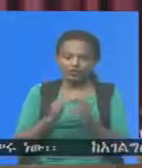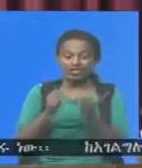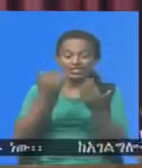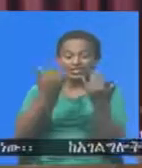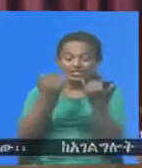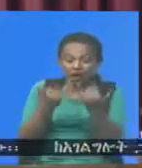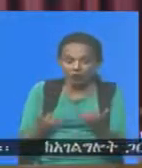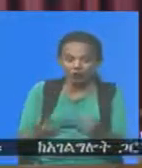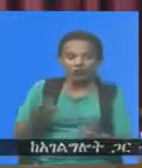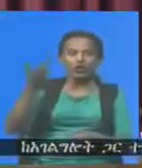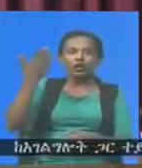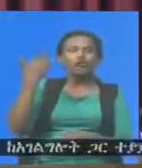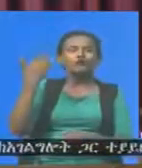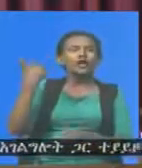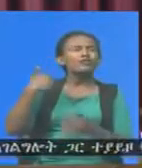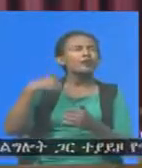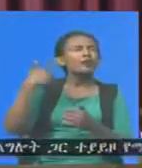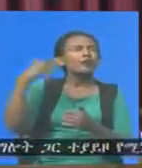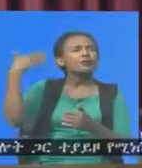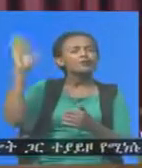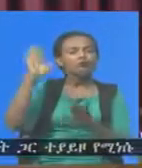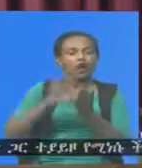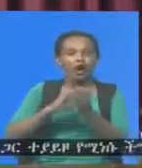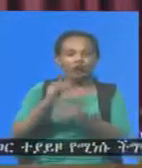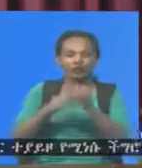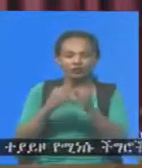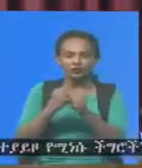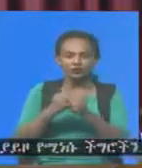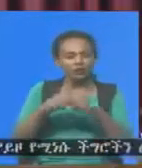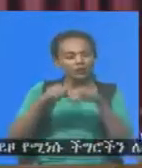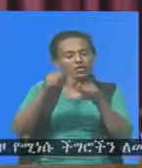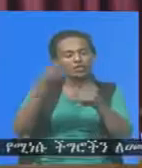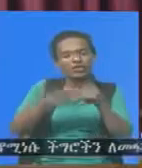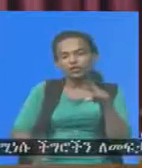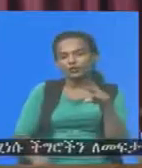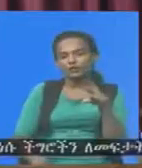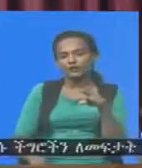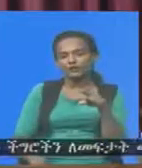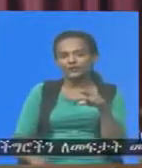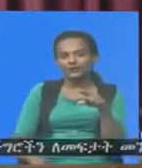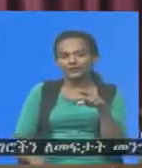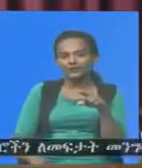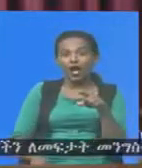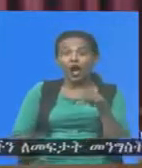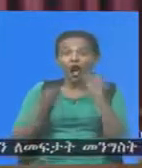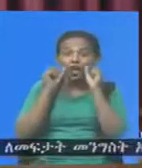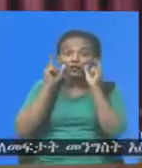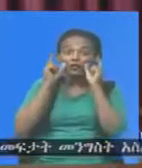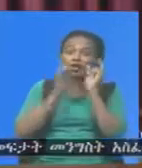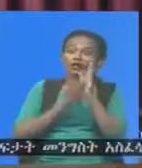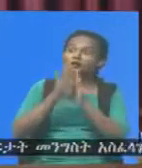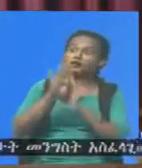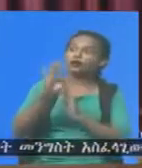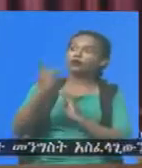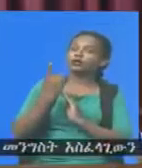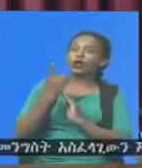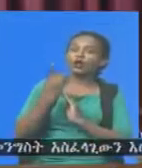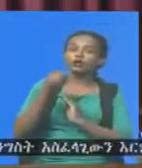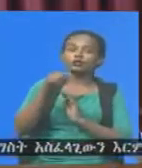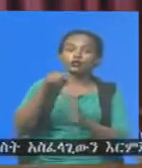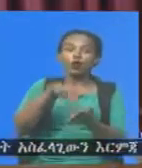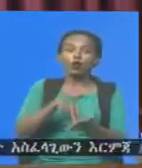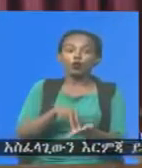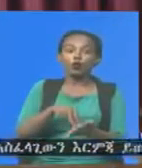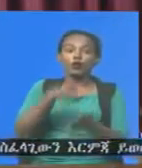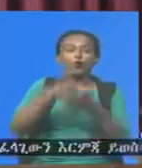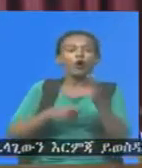እስካሁን ላለፉት 10 አመታት ያገኘናቸውን ኢኮኖሚክ እድገት ማስቀጠል አንችልም አስደናቂ እድገት አመተናል እዚህ ከቆምን